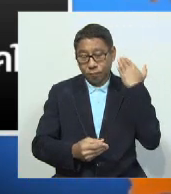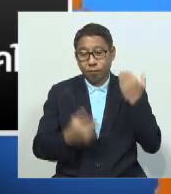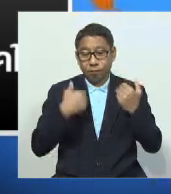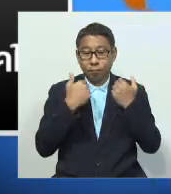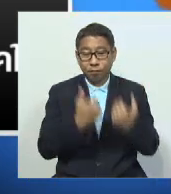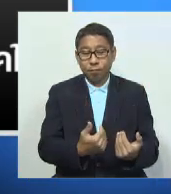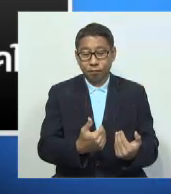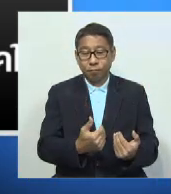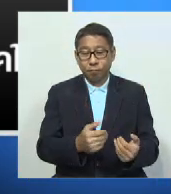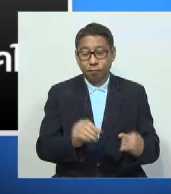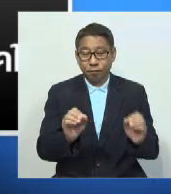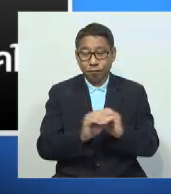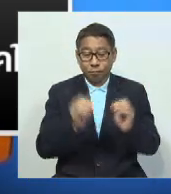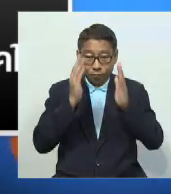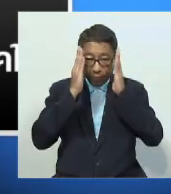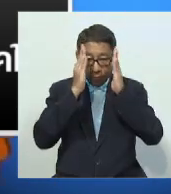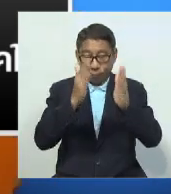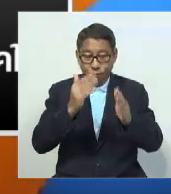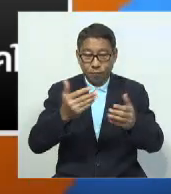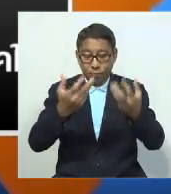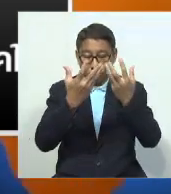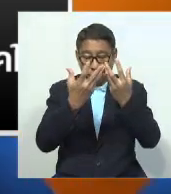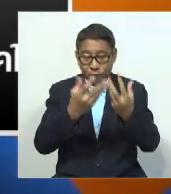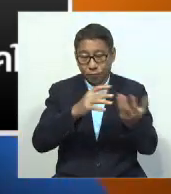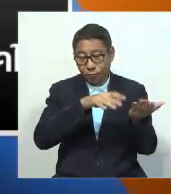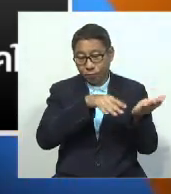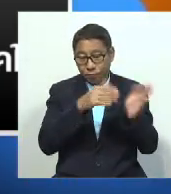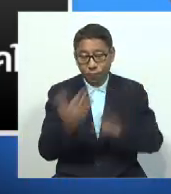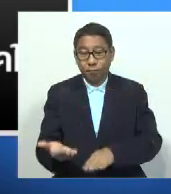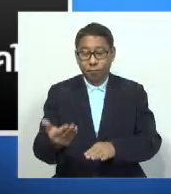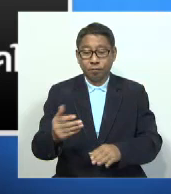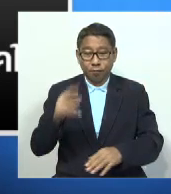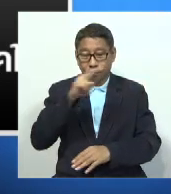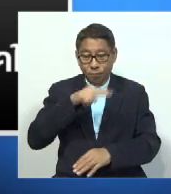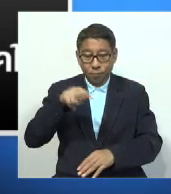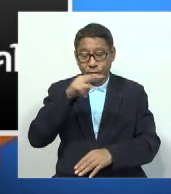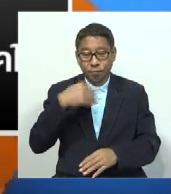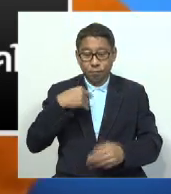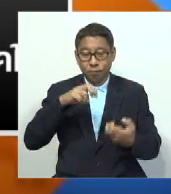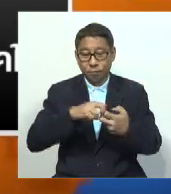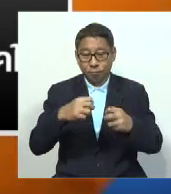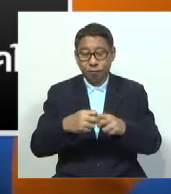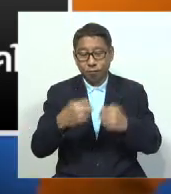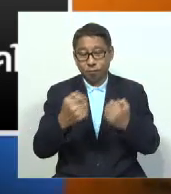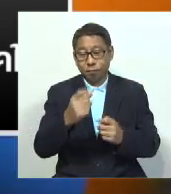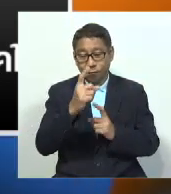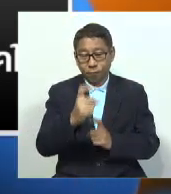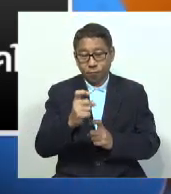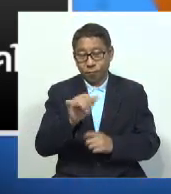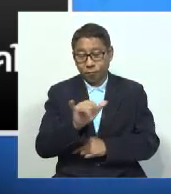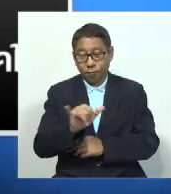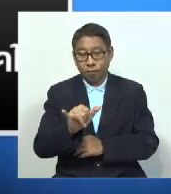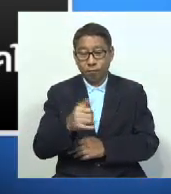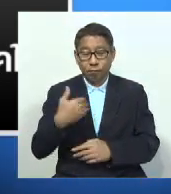จากเห็นว่ายังไม่มีเจตนาเป็นการที่จะล้มล้างการปกครองยังไม่ได้ทำให้ก่อให้เกิดความเสียหายและศาล